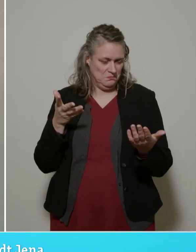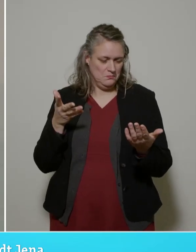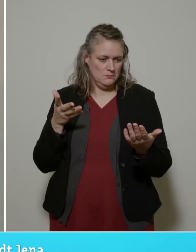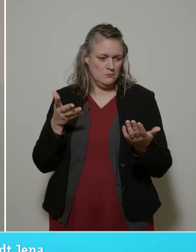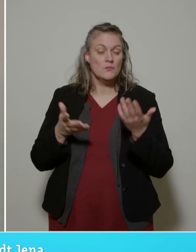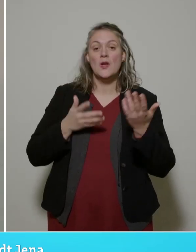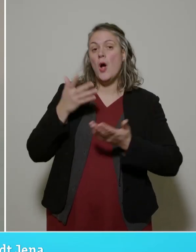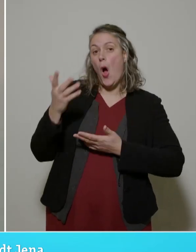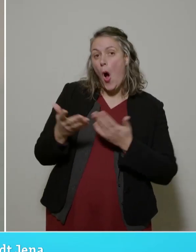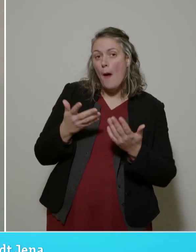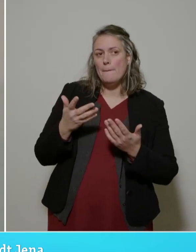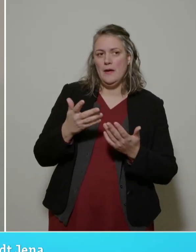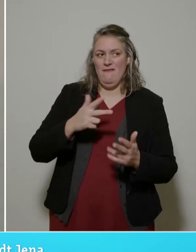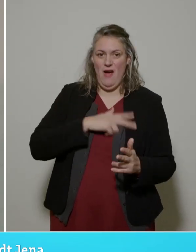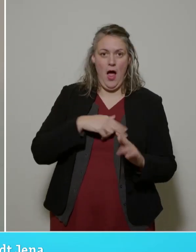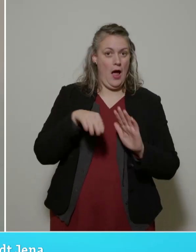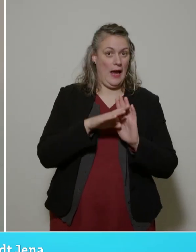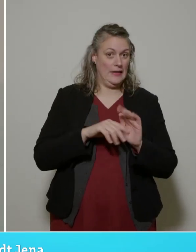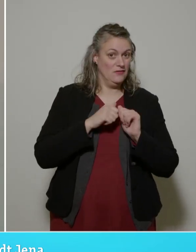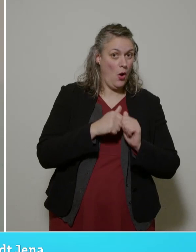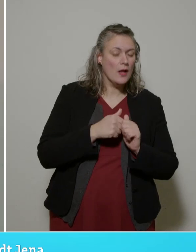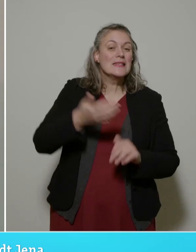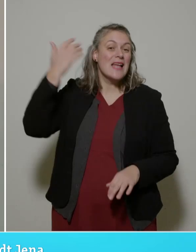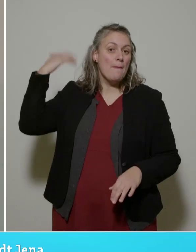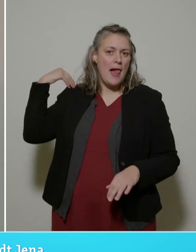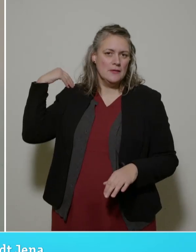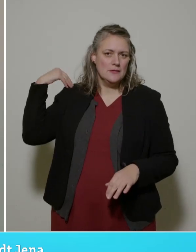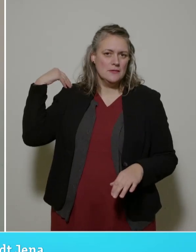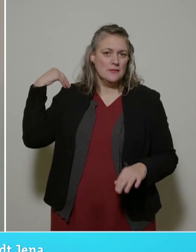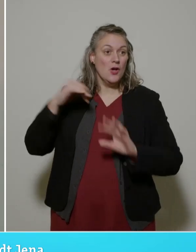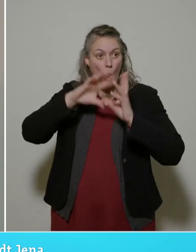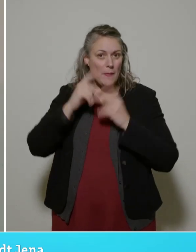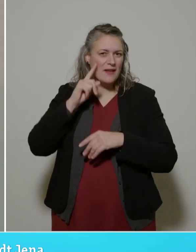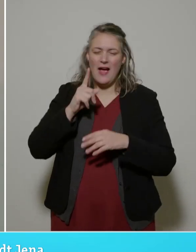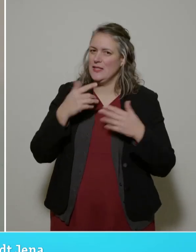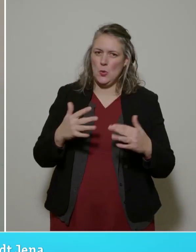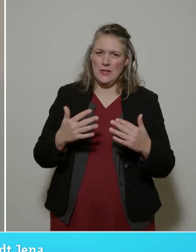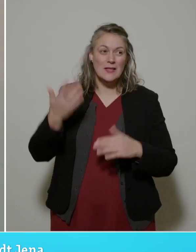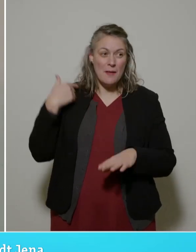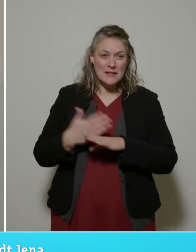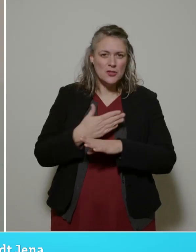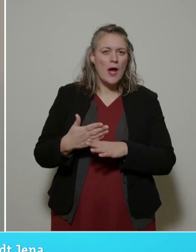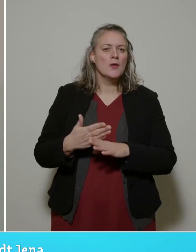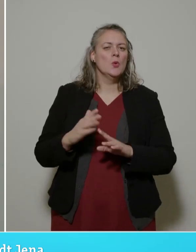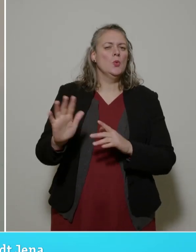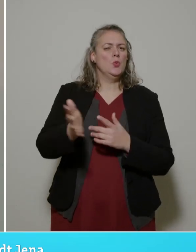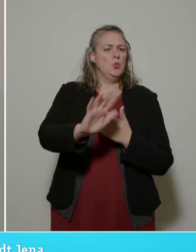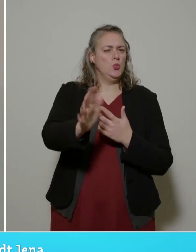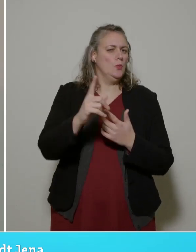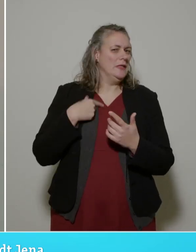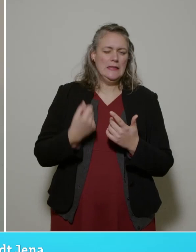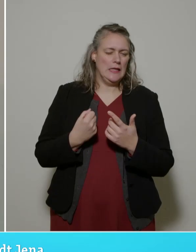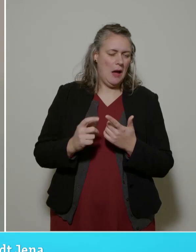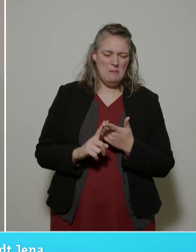Ob die Grundlage dafür da war, damals so eine Entscheidung zu treffen, das wage ich mal stark zu